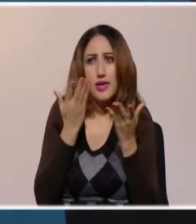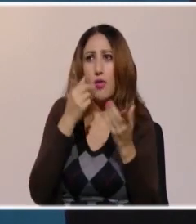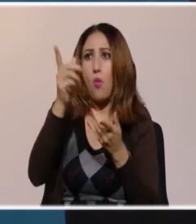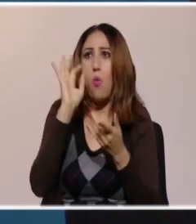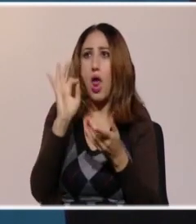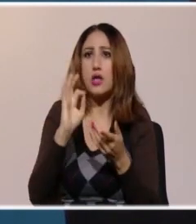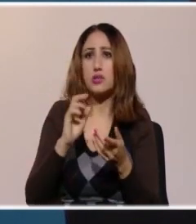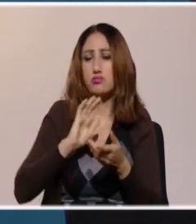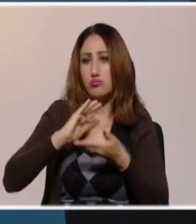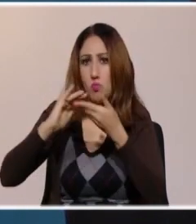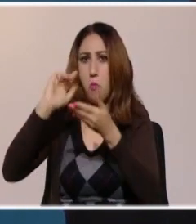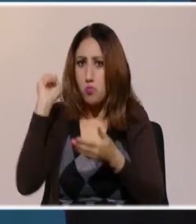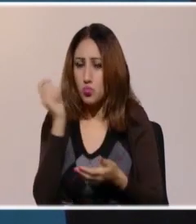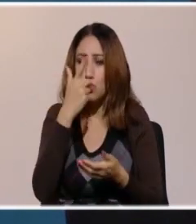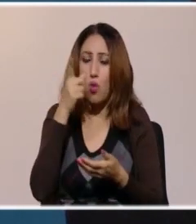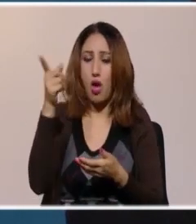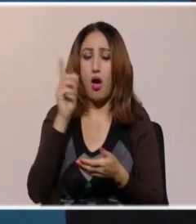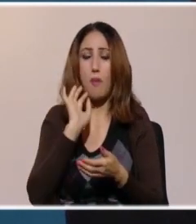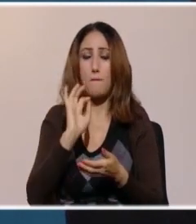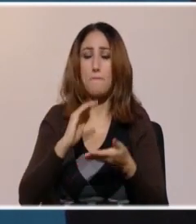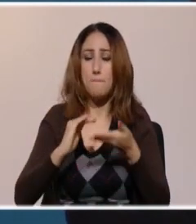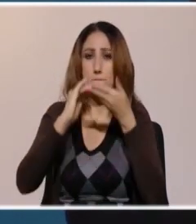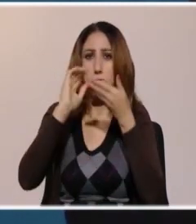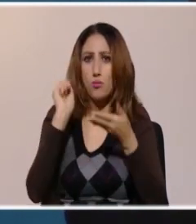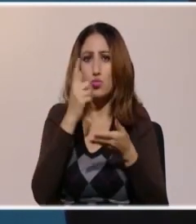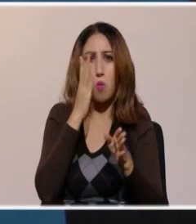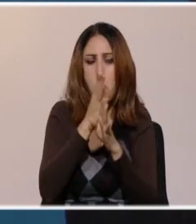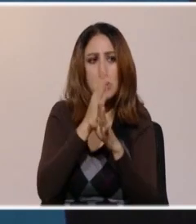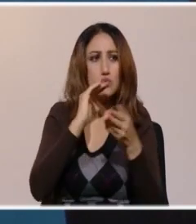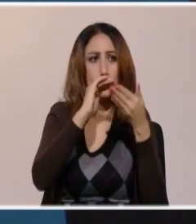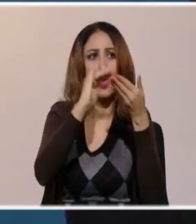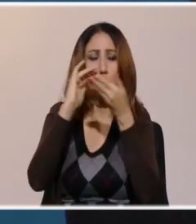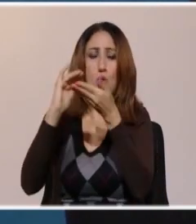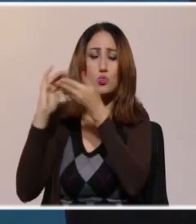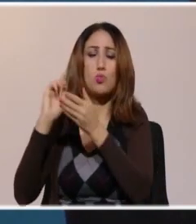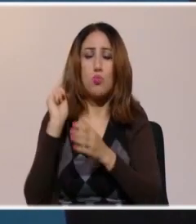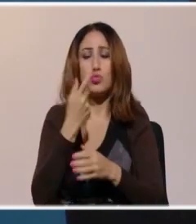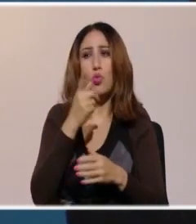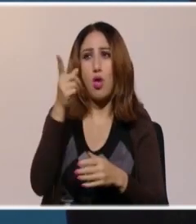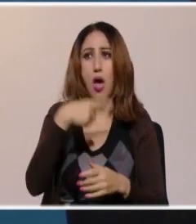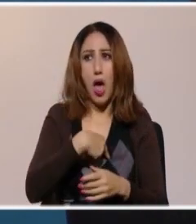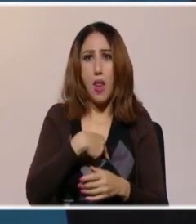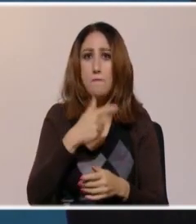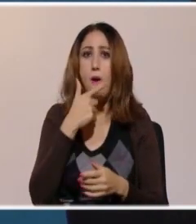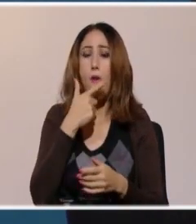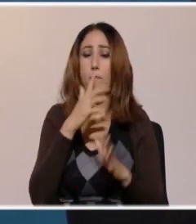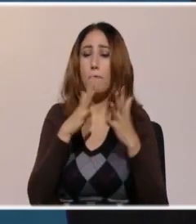هو من اوائل الناس اللي يساعدنا يعني، وحقيقي بجد ومن قلبه